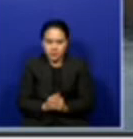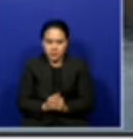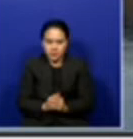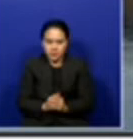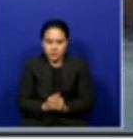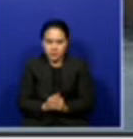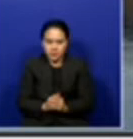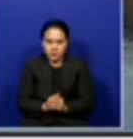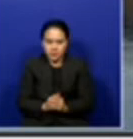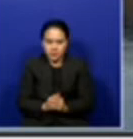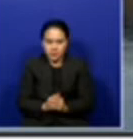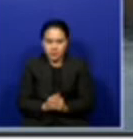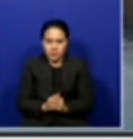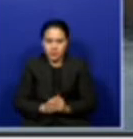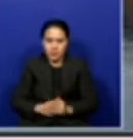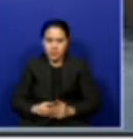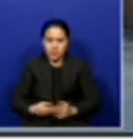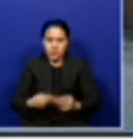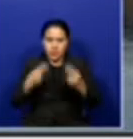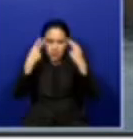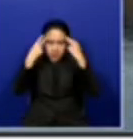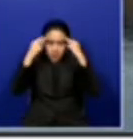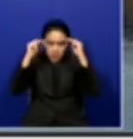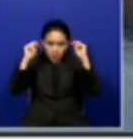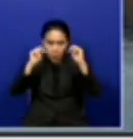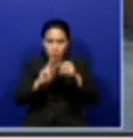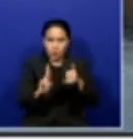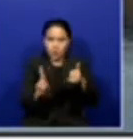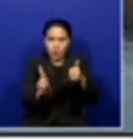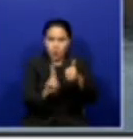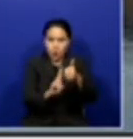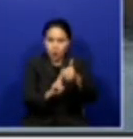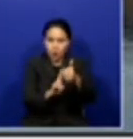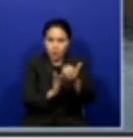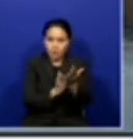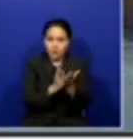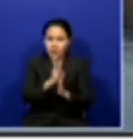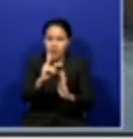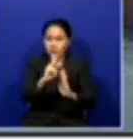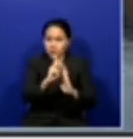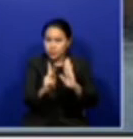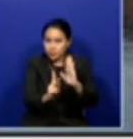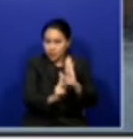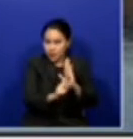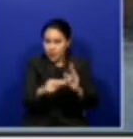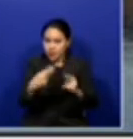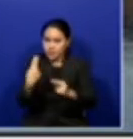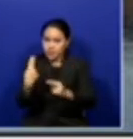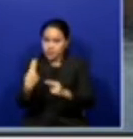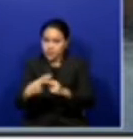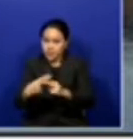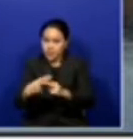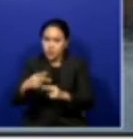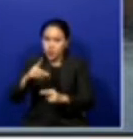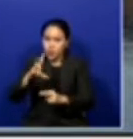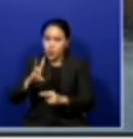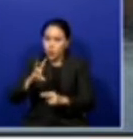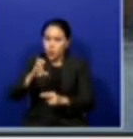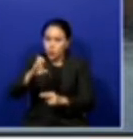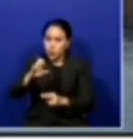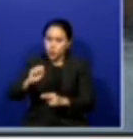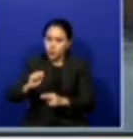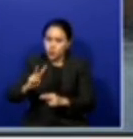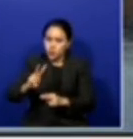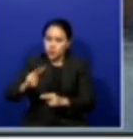ารองนายกรัฐมนตรีฝ่ายกฎหมายนะครับขออนุญาตเอ่ยนามท่านอาจารย์วิษณุท่านปล่อยให้ม